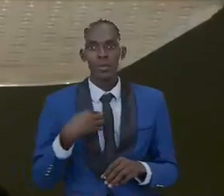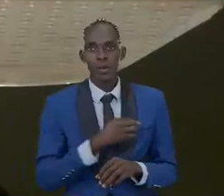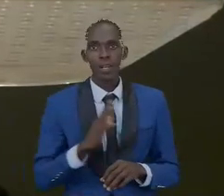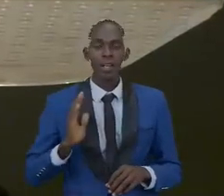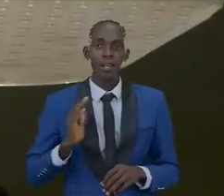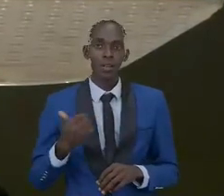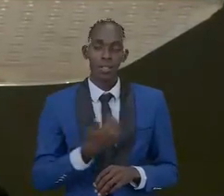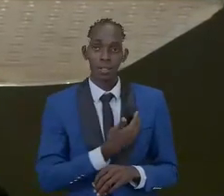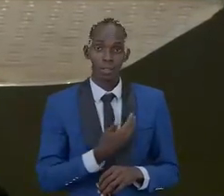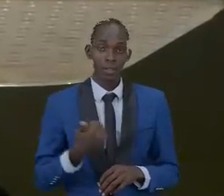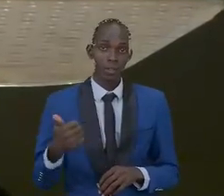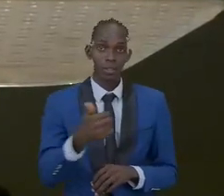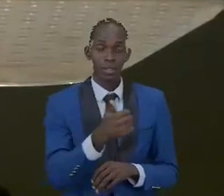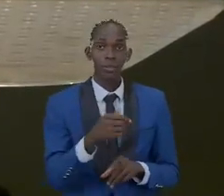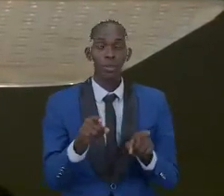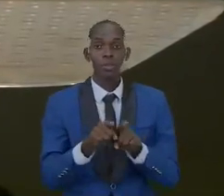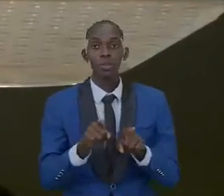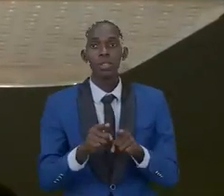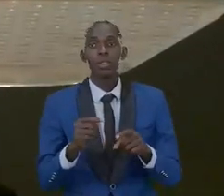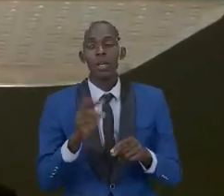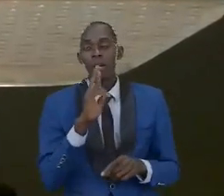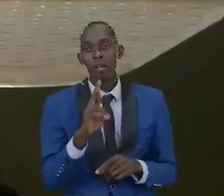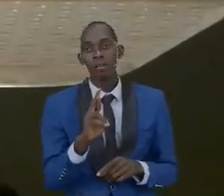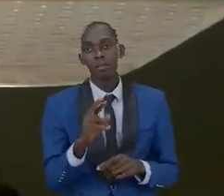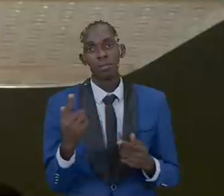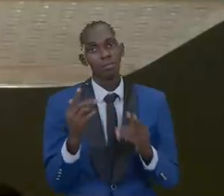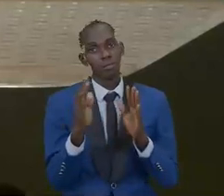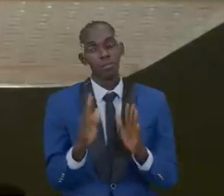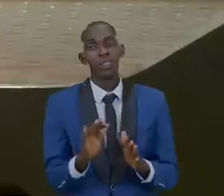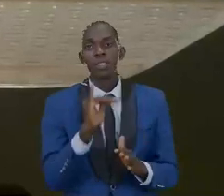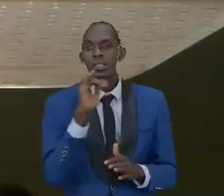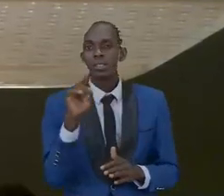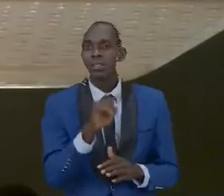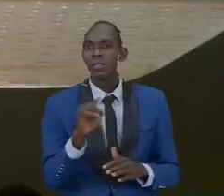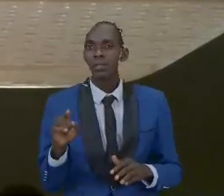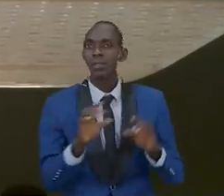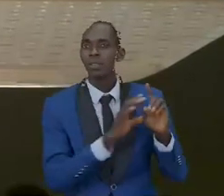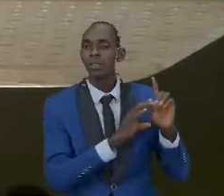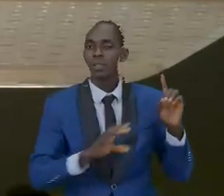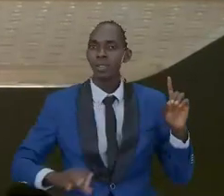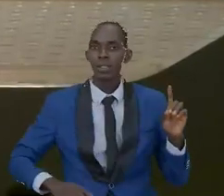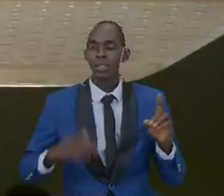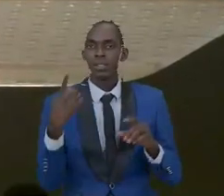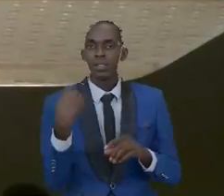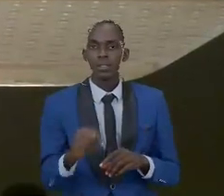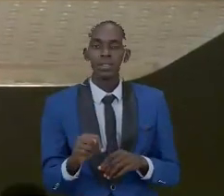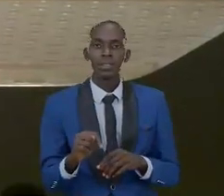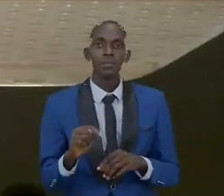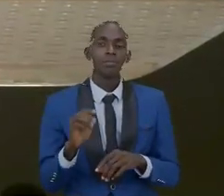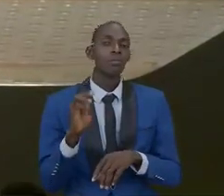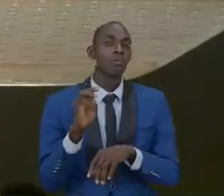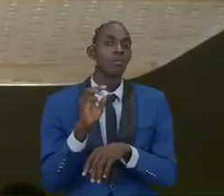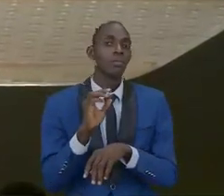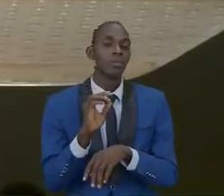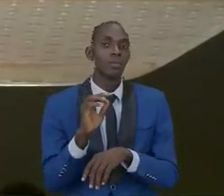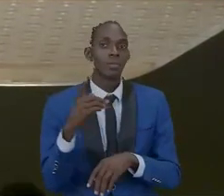par les œuvres de la loi que l'homme est justifié mais par la foi en Jésus-Christ nous aussi nous avons créé en Jésus-Christ afin d'être justifié par